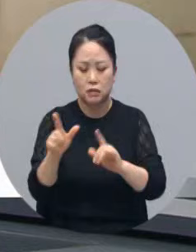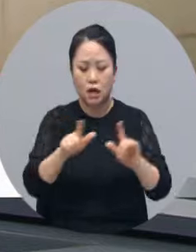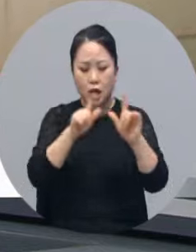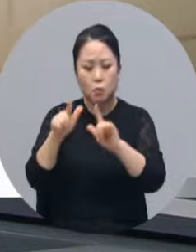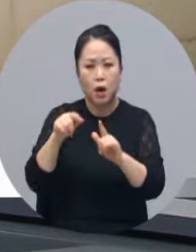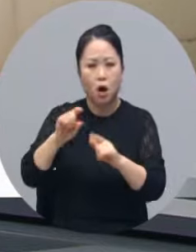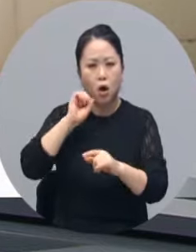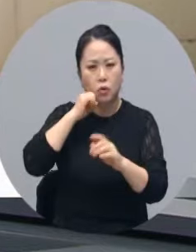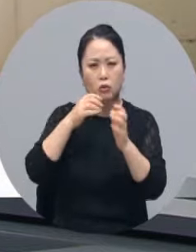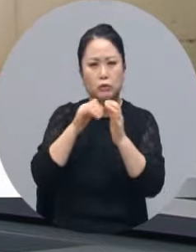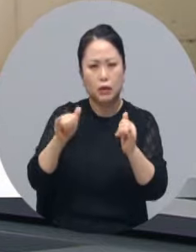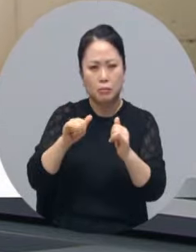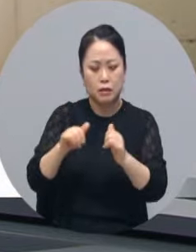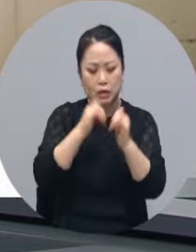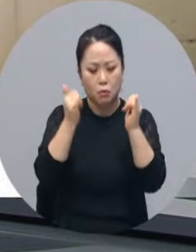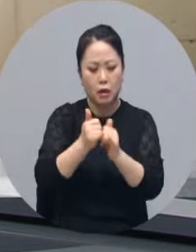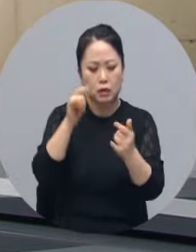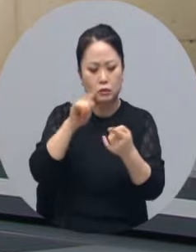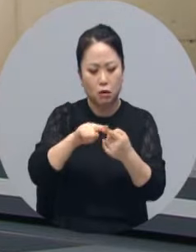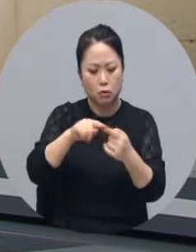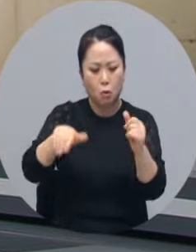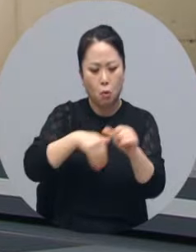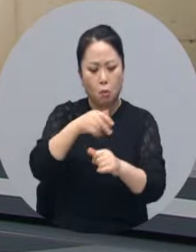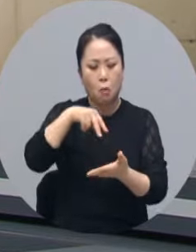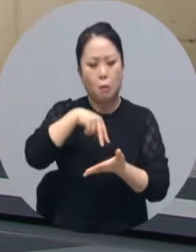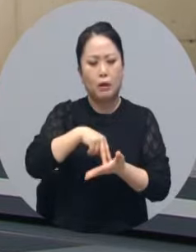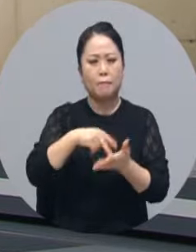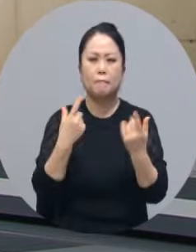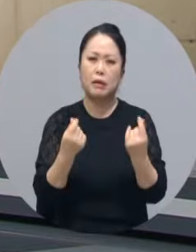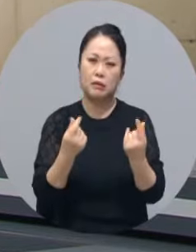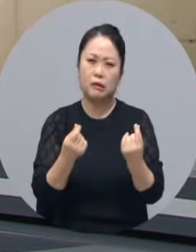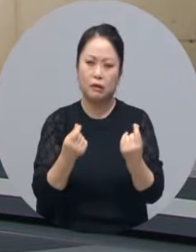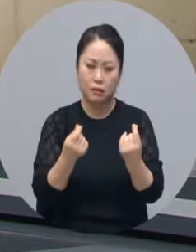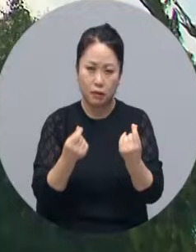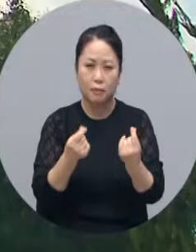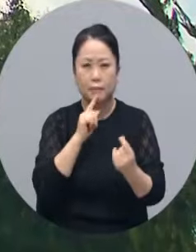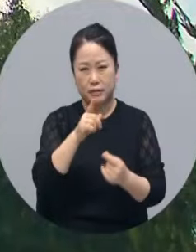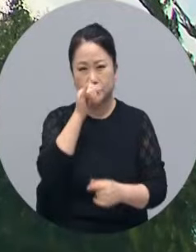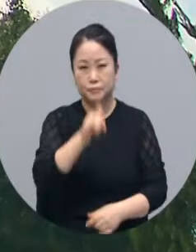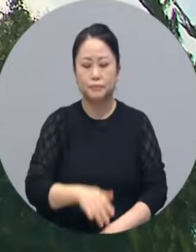불러온다는 비판마저 나오고 있습니다. 박준호 기자입니다.